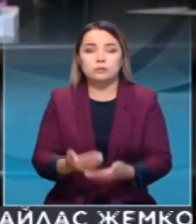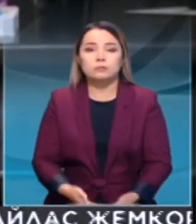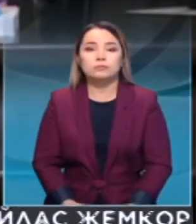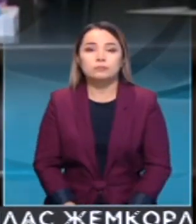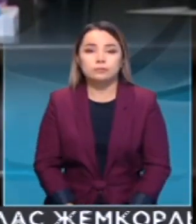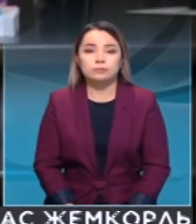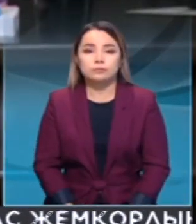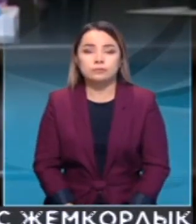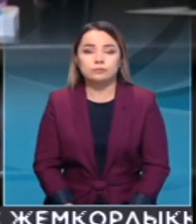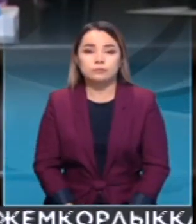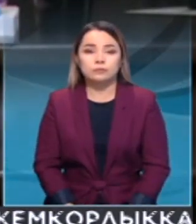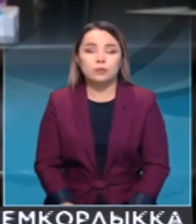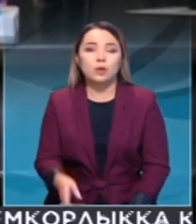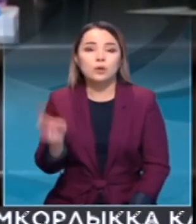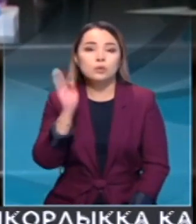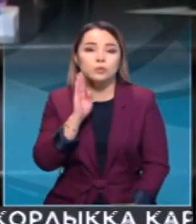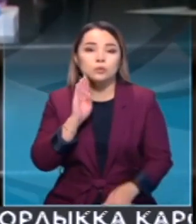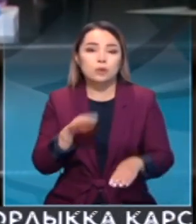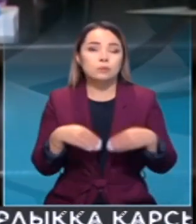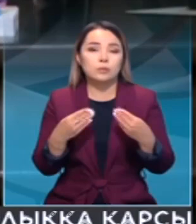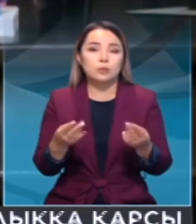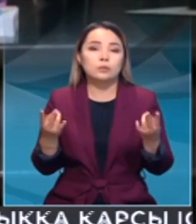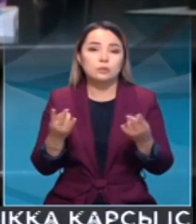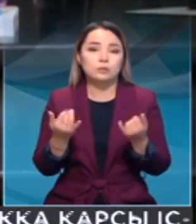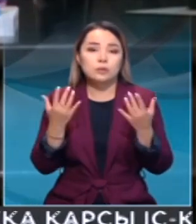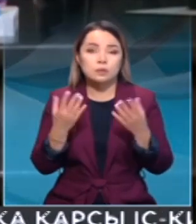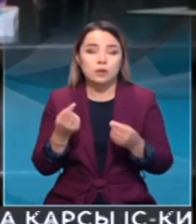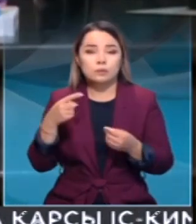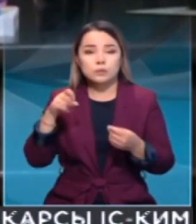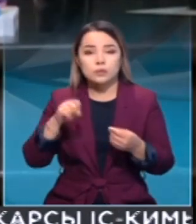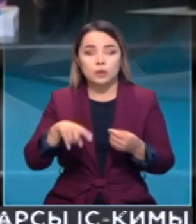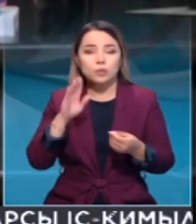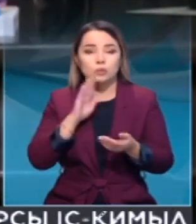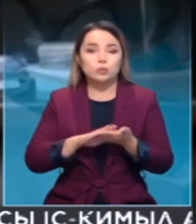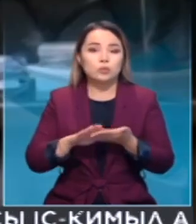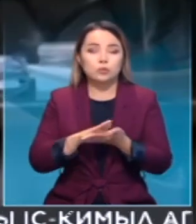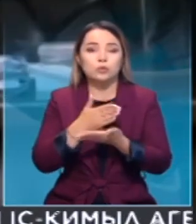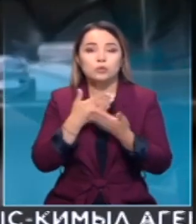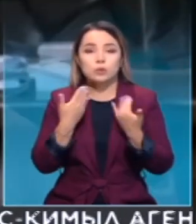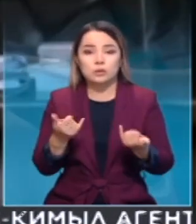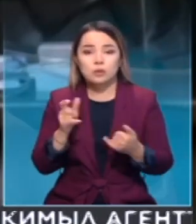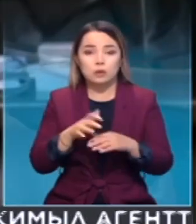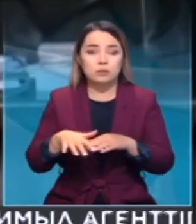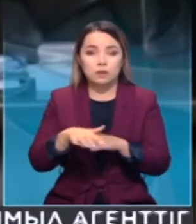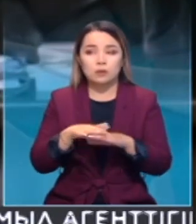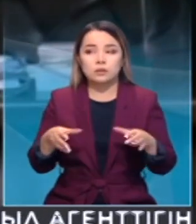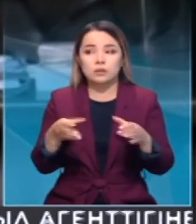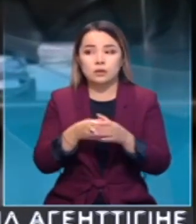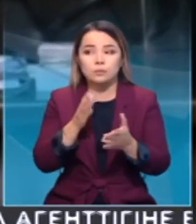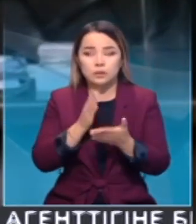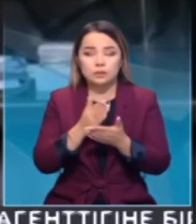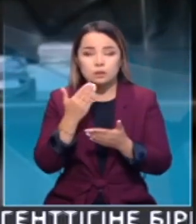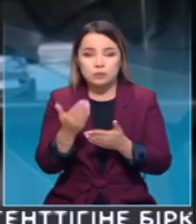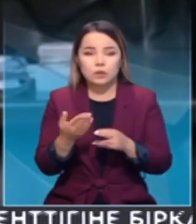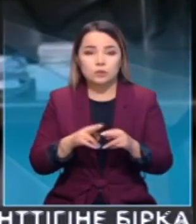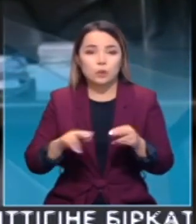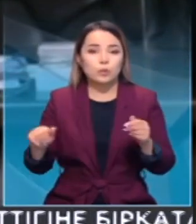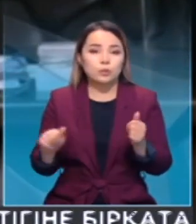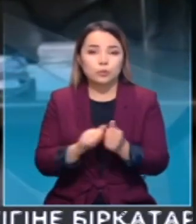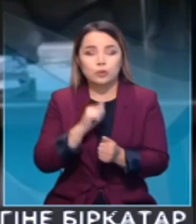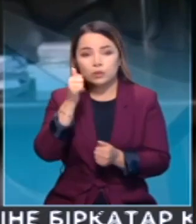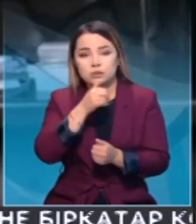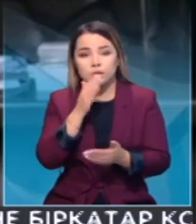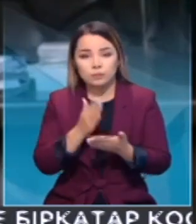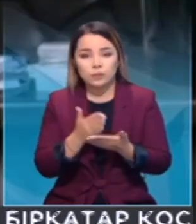1,5 куб суды беру керек. Бүгінгі күні бір тамшы су жақтан жоқ. Жұт жылы болады дегендей, құрғақшылық жылы